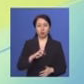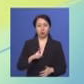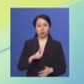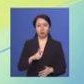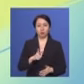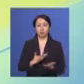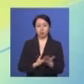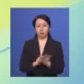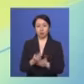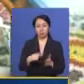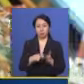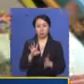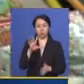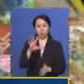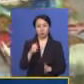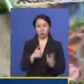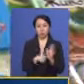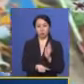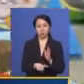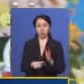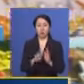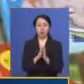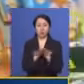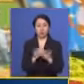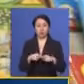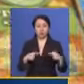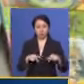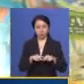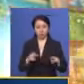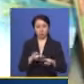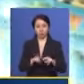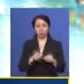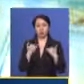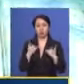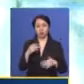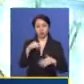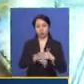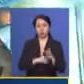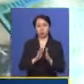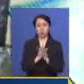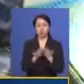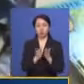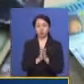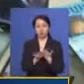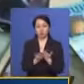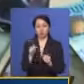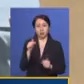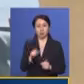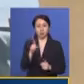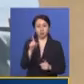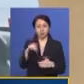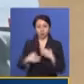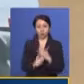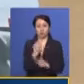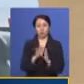миллиона тенге затратили на приобретение 560 экземпляров различной литературы, которые теперь пополнят книжные полки.